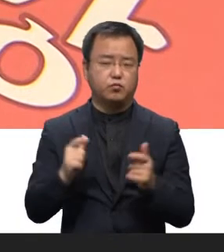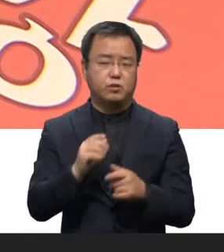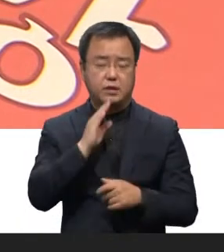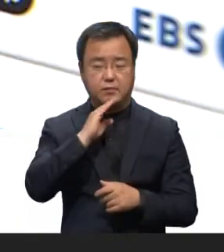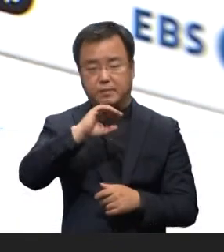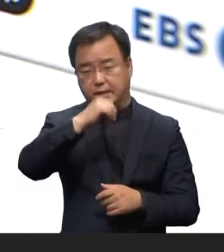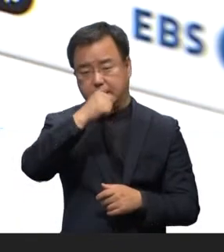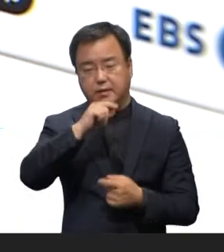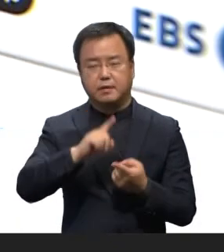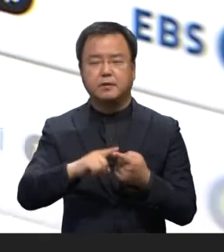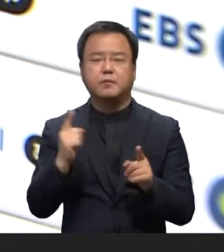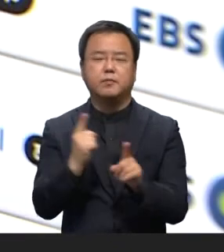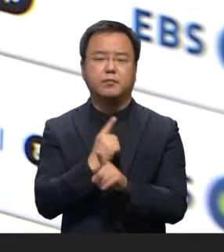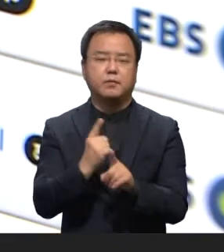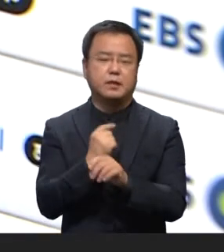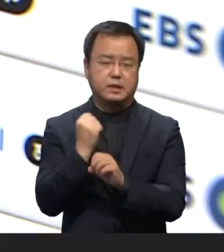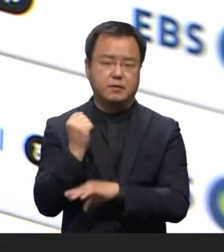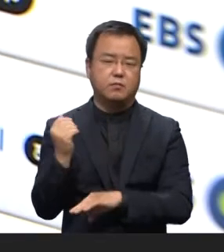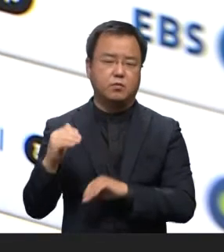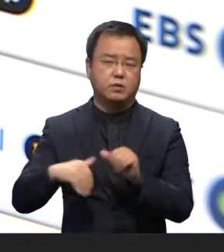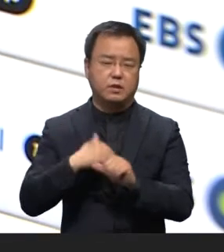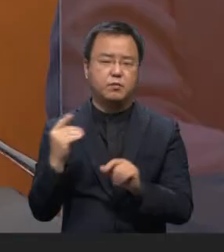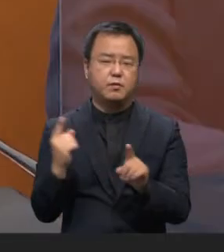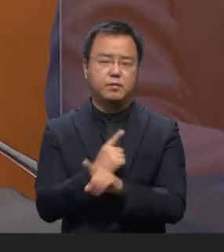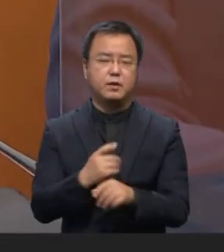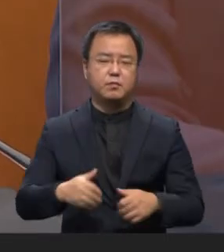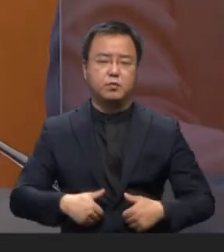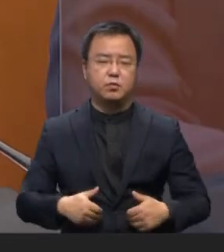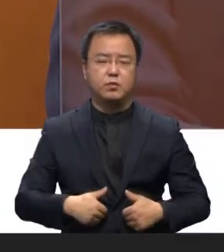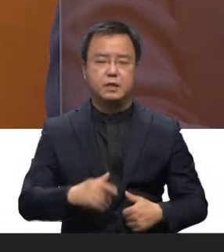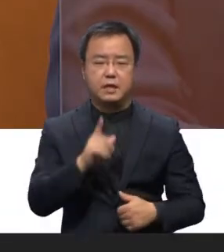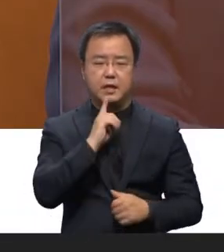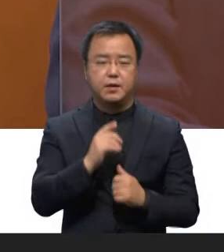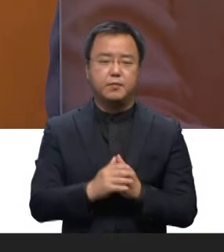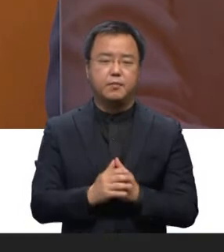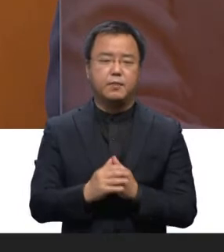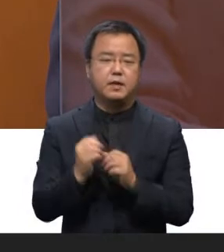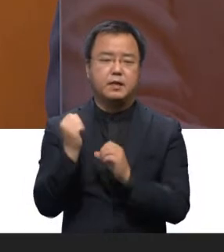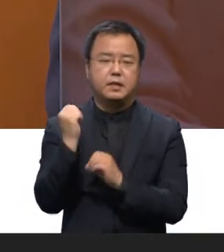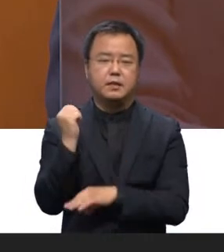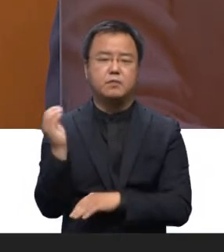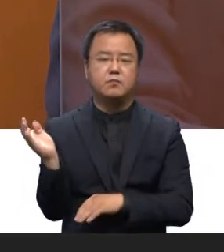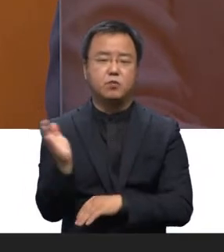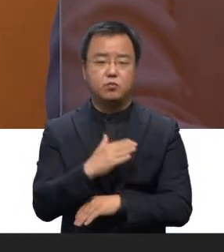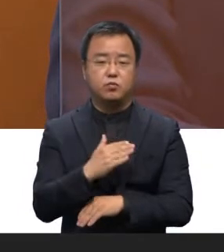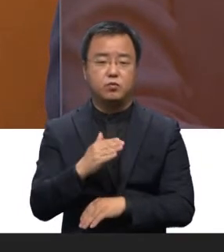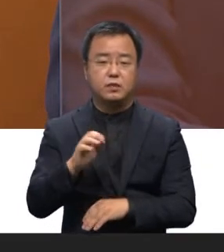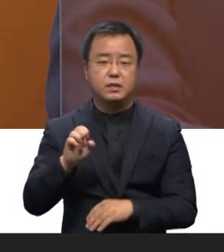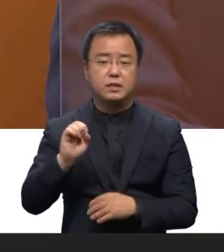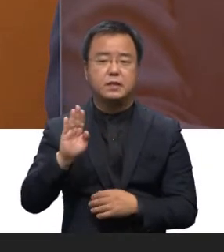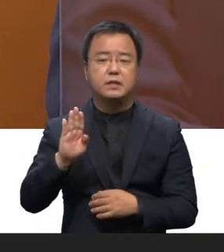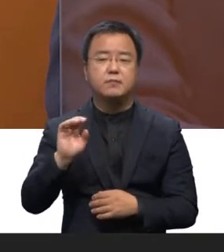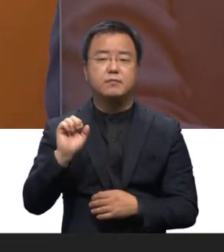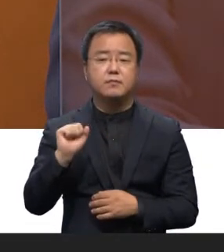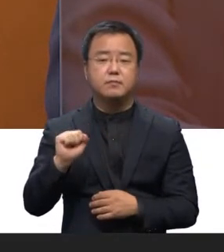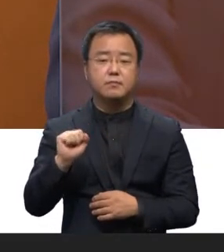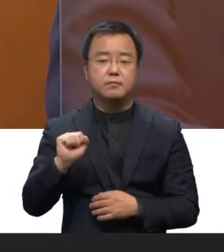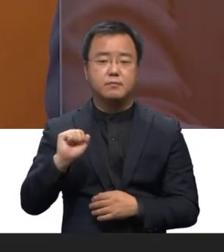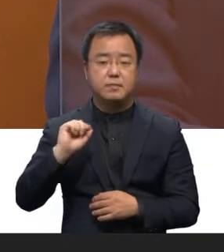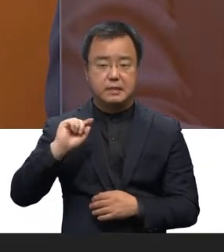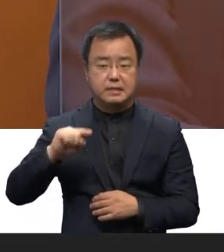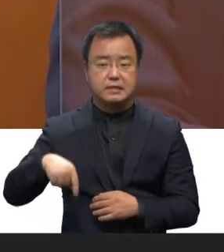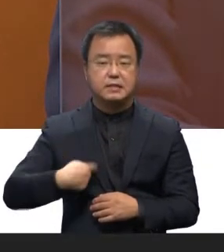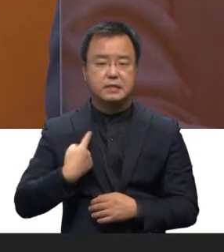체질개선이 필요하다고 강조했습니다 근본적으로 그 우리 ebs 가 어 이렇게 그 자체